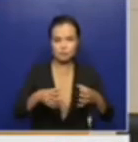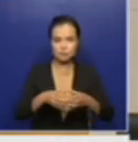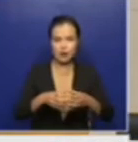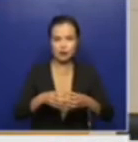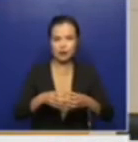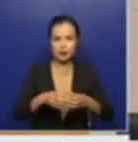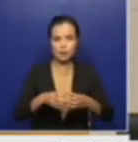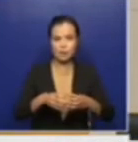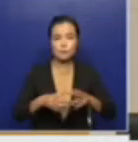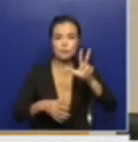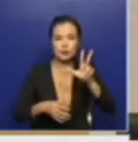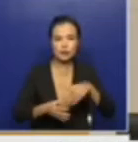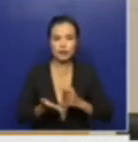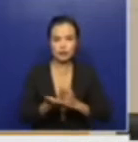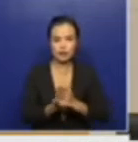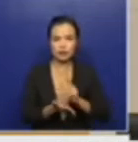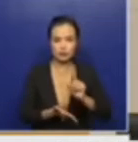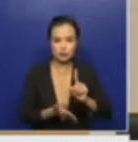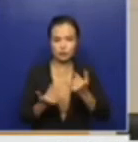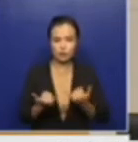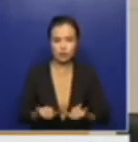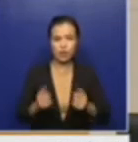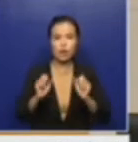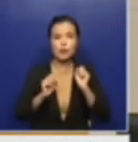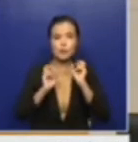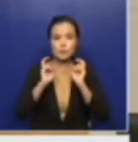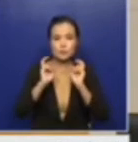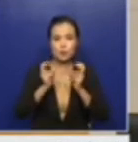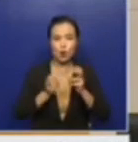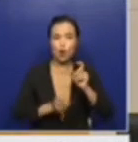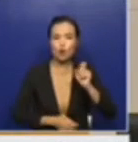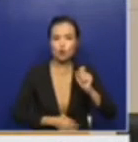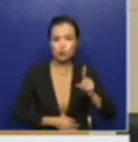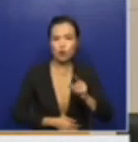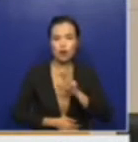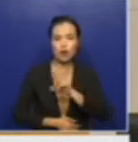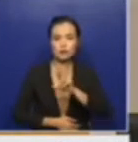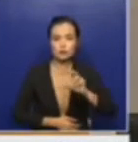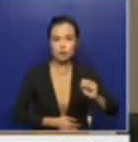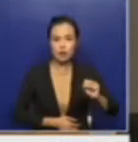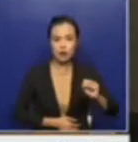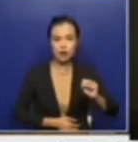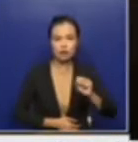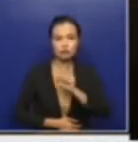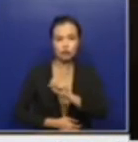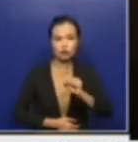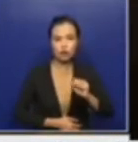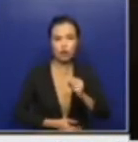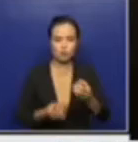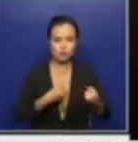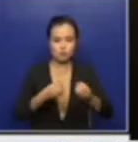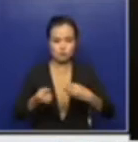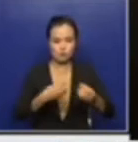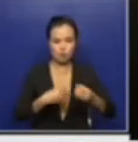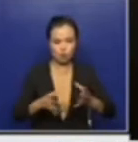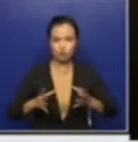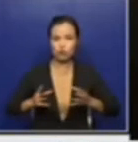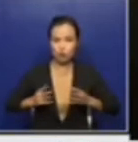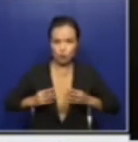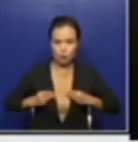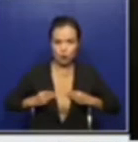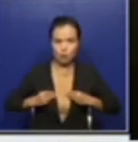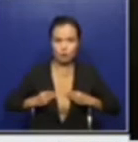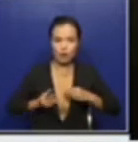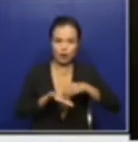1วันนี้เป็นยติด่วนขอให้สภาผู้แทนราษฎรรับฟังความคิดเห็นของ